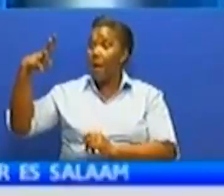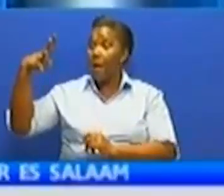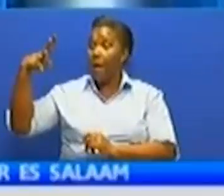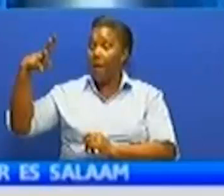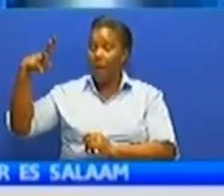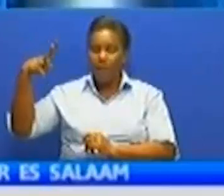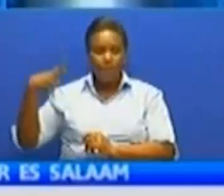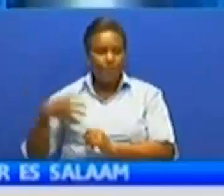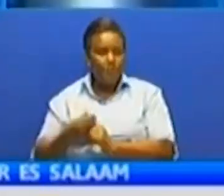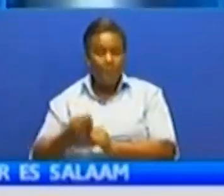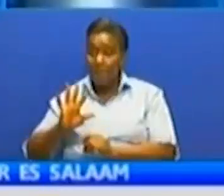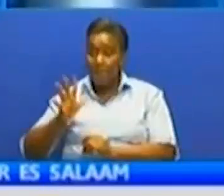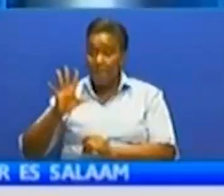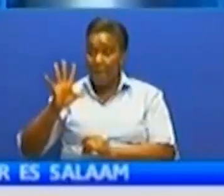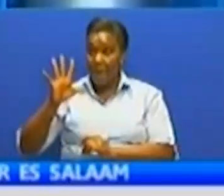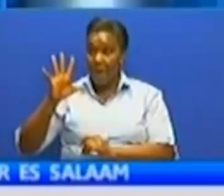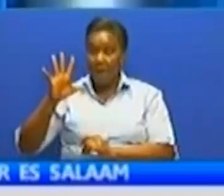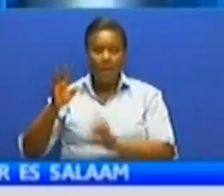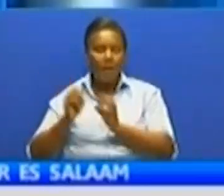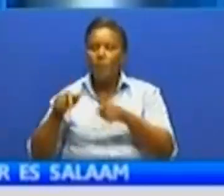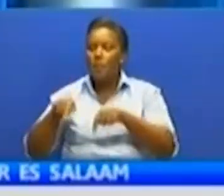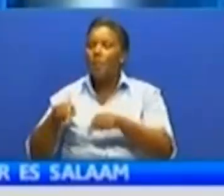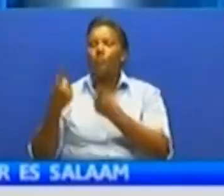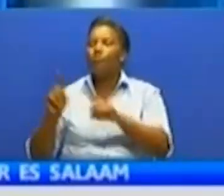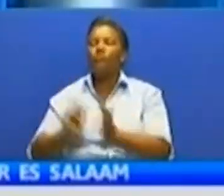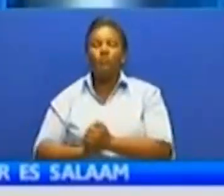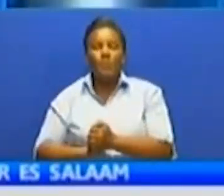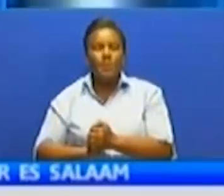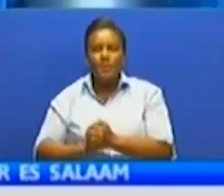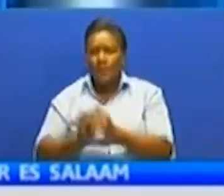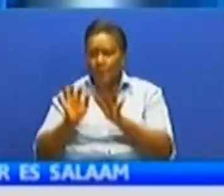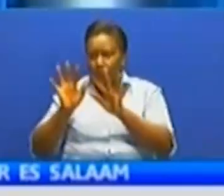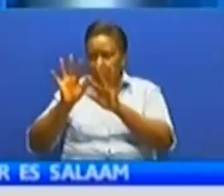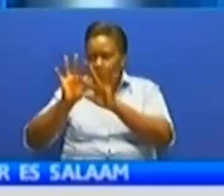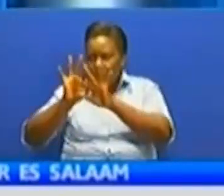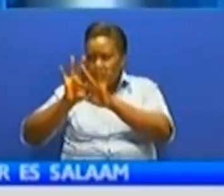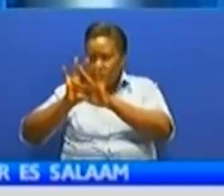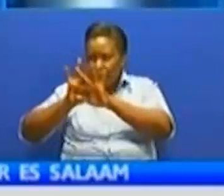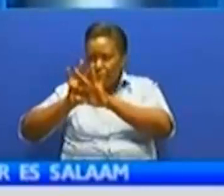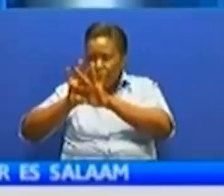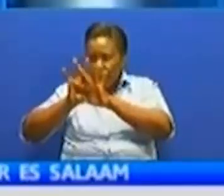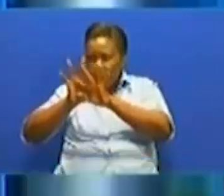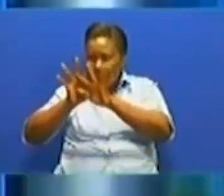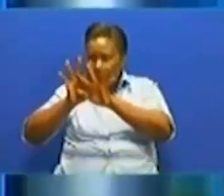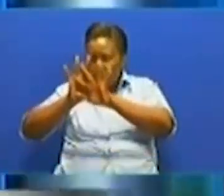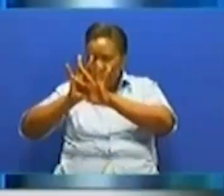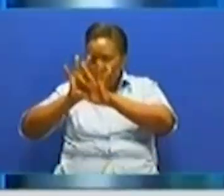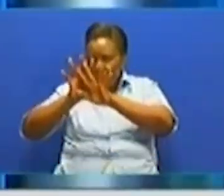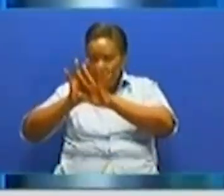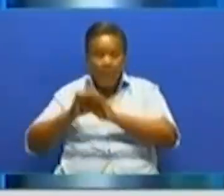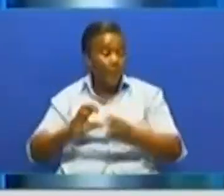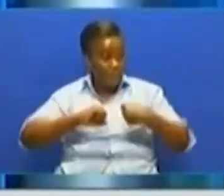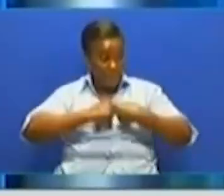kififio, bado huwa mwanga unapungua kwa kiwango fulani. Aha. Sema tu leo changamoto kidogo namna inaweza katokea,